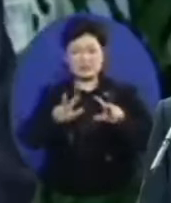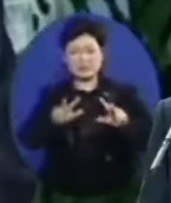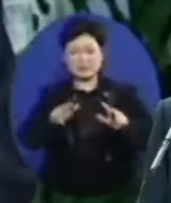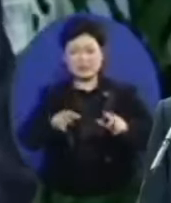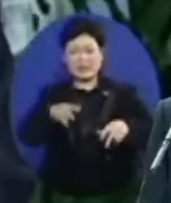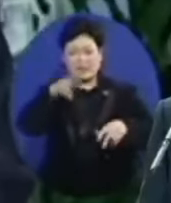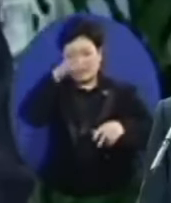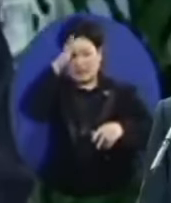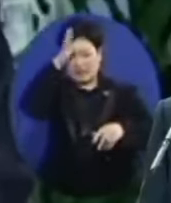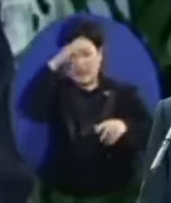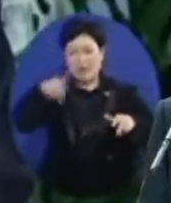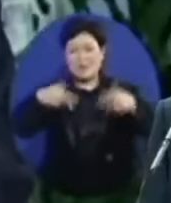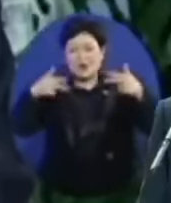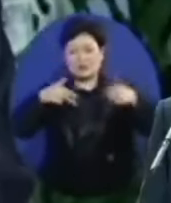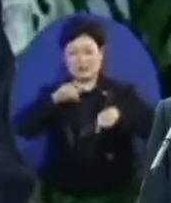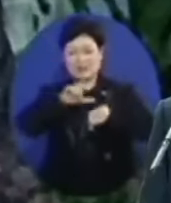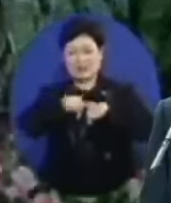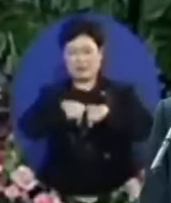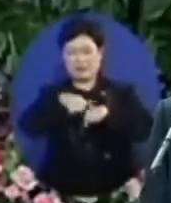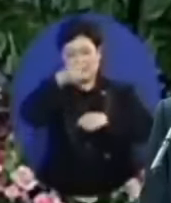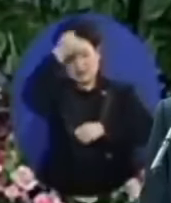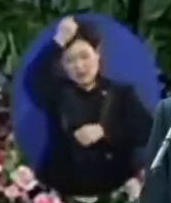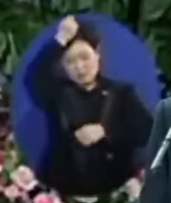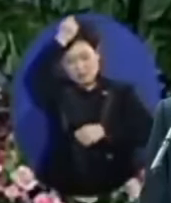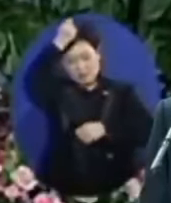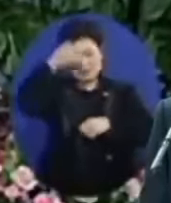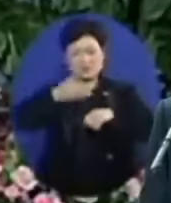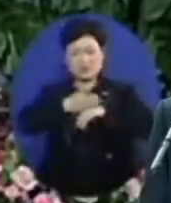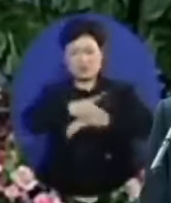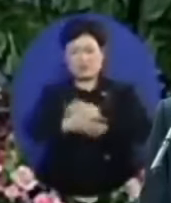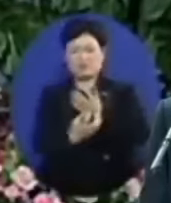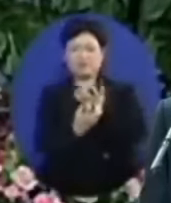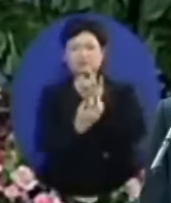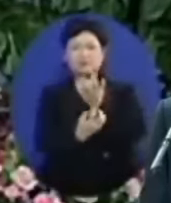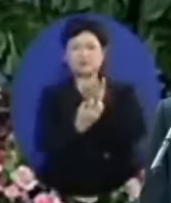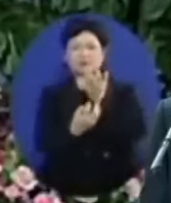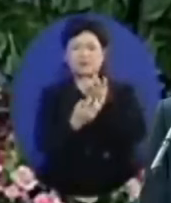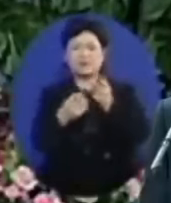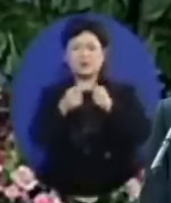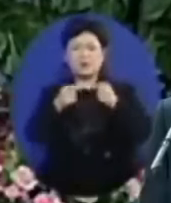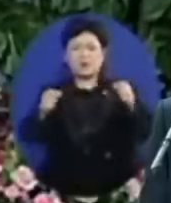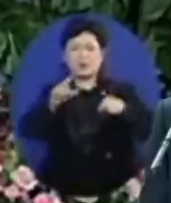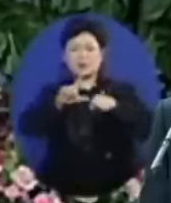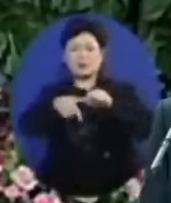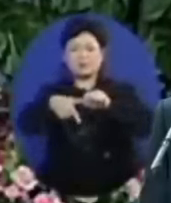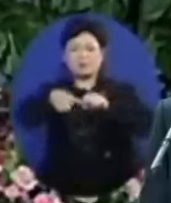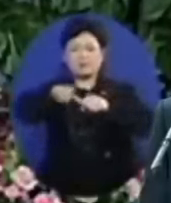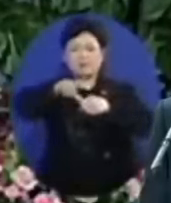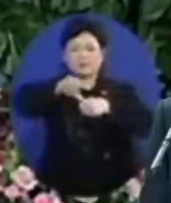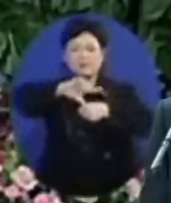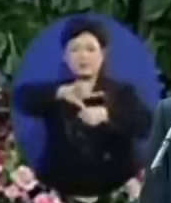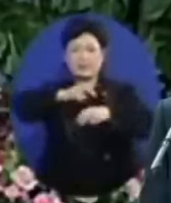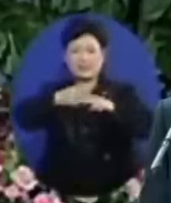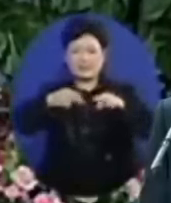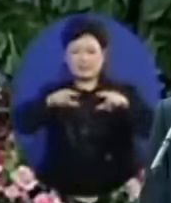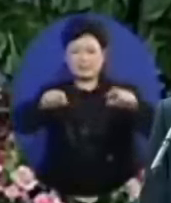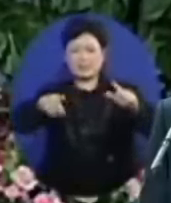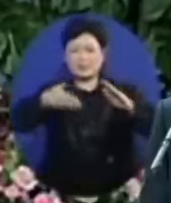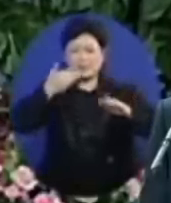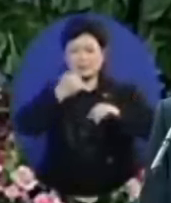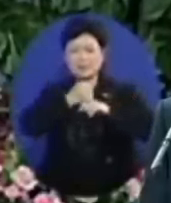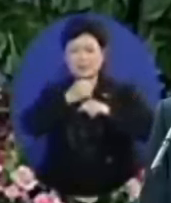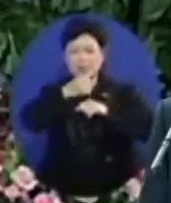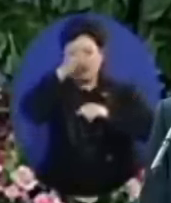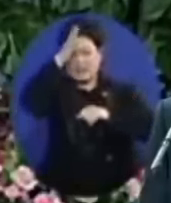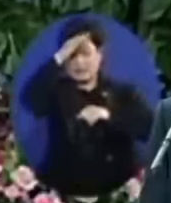시대라고 말합니다. 가마솥은 부글부글 끓여서 오랜 시간 만에 음식을 해먹는데 라면은 그냥